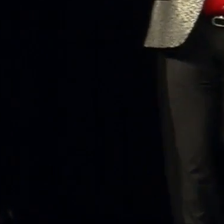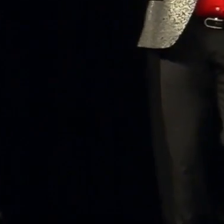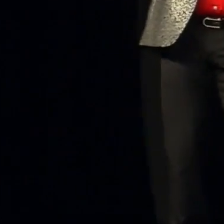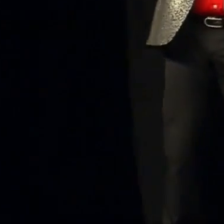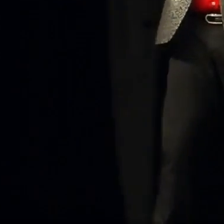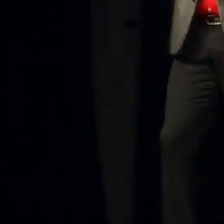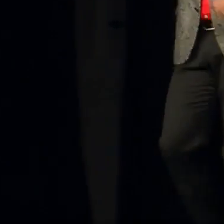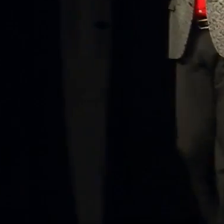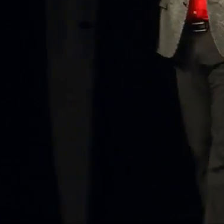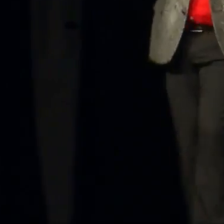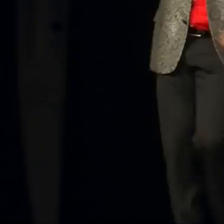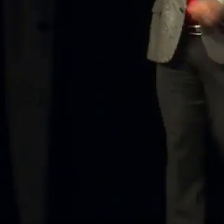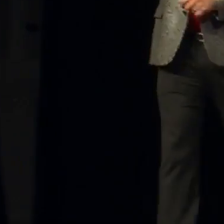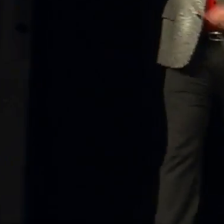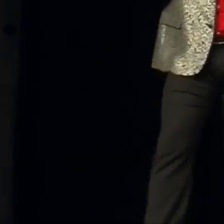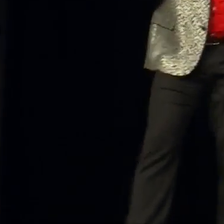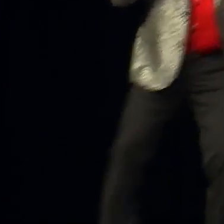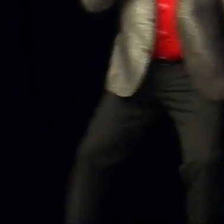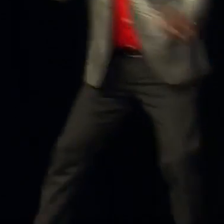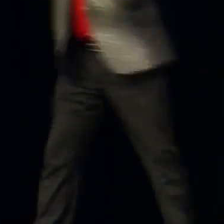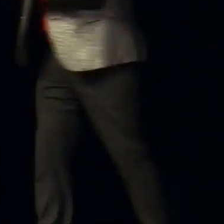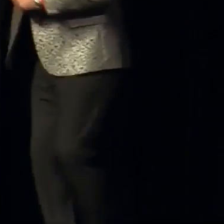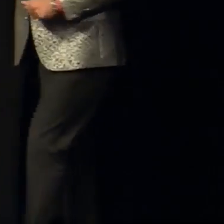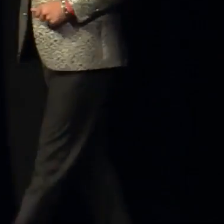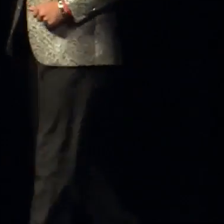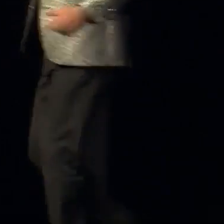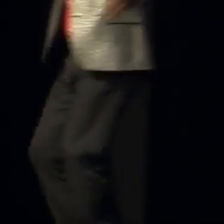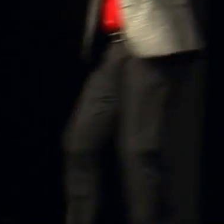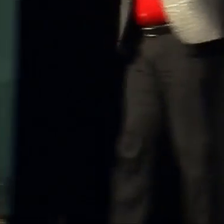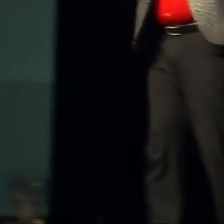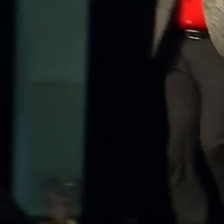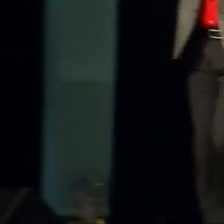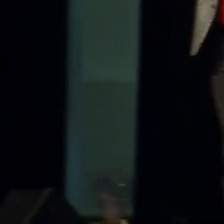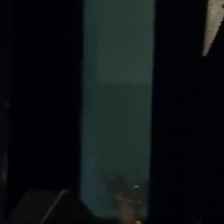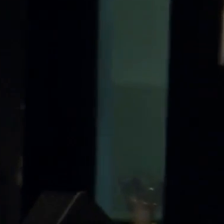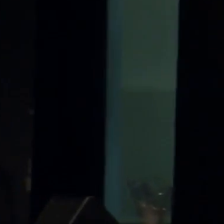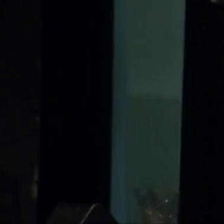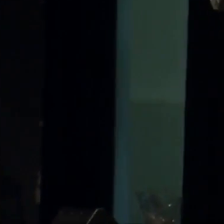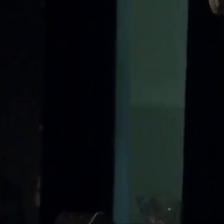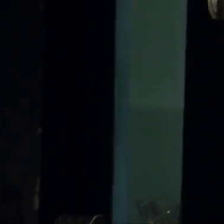annak való. Országunk bőleti